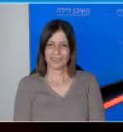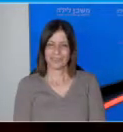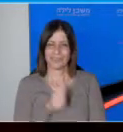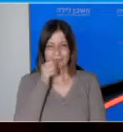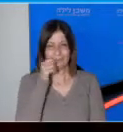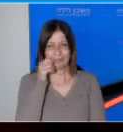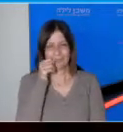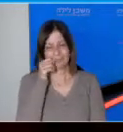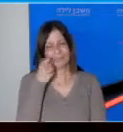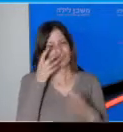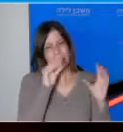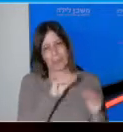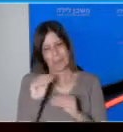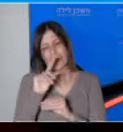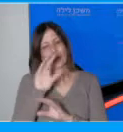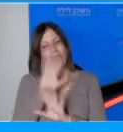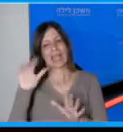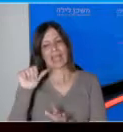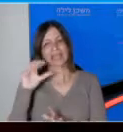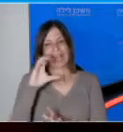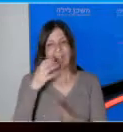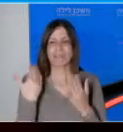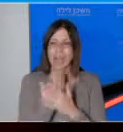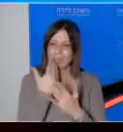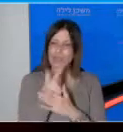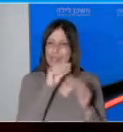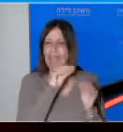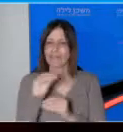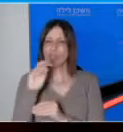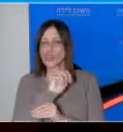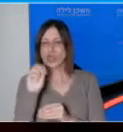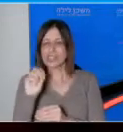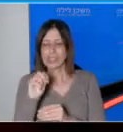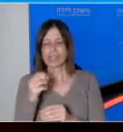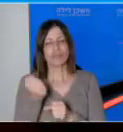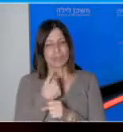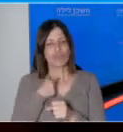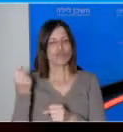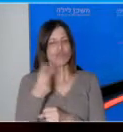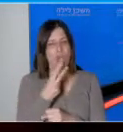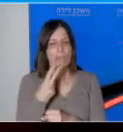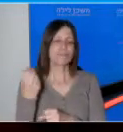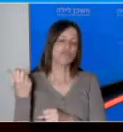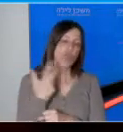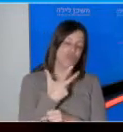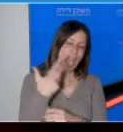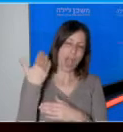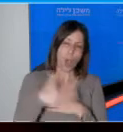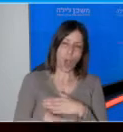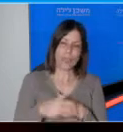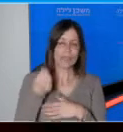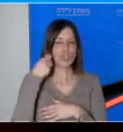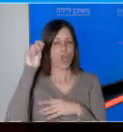טל, בואי נעבור לנושא, לא רק אתי קרייף בחדשות, נושא שמעסיק אותנו בשבועיים, שלושה האחרונים, יוקר המחיה. אני מבין שאני